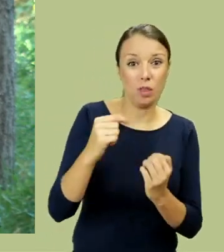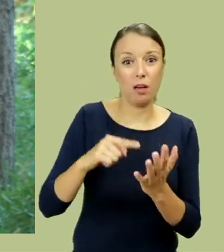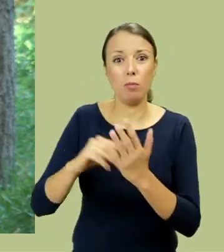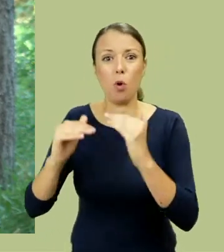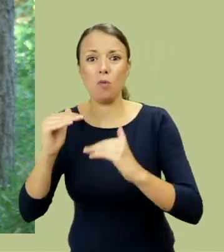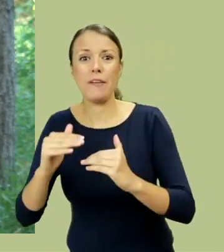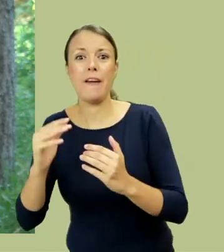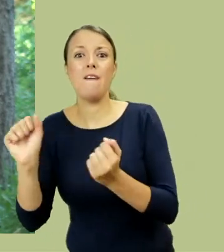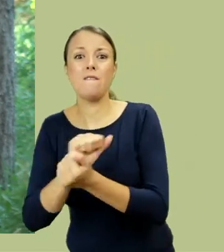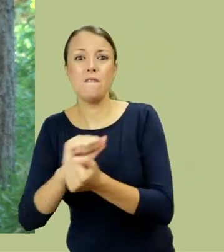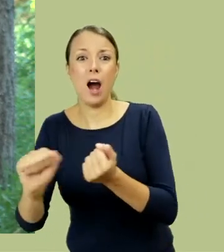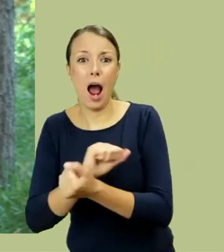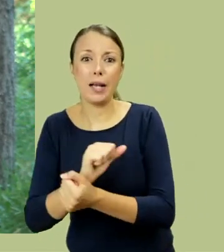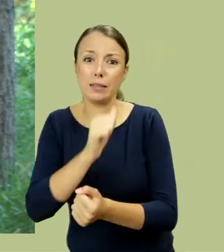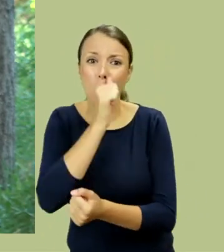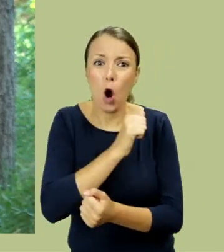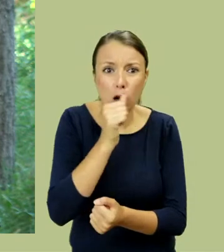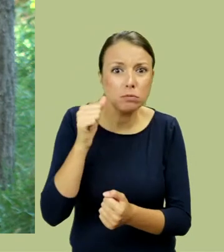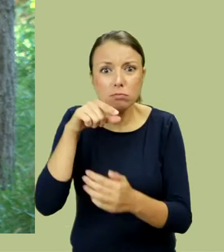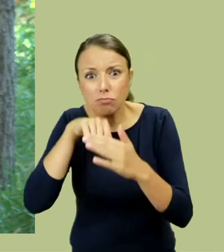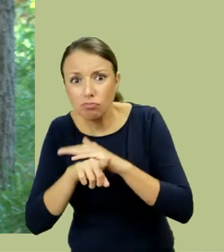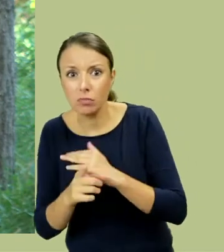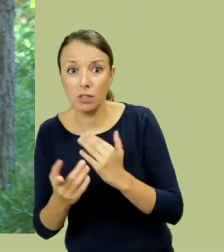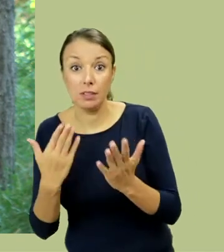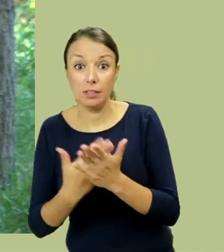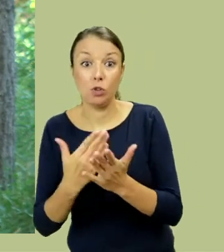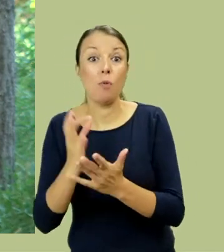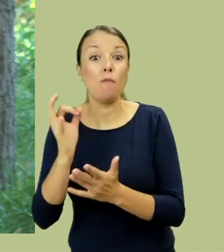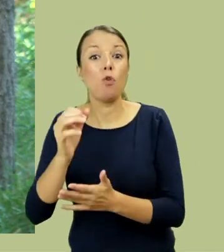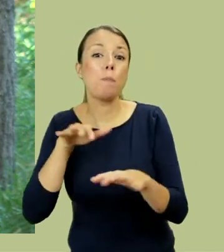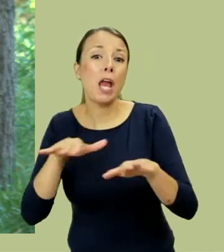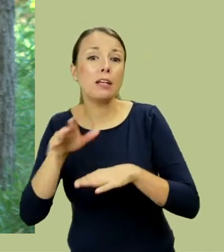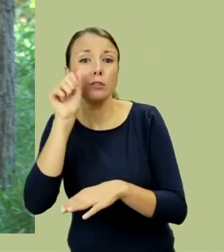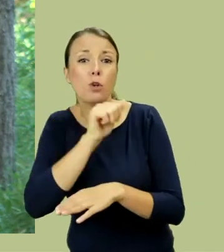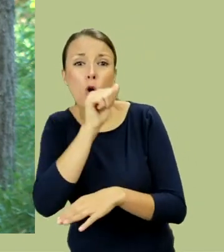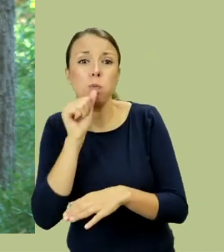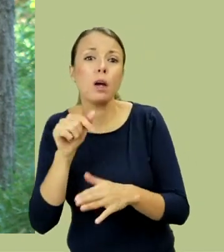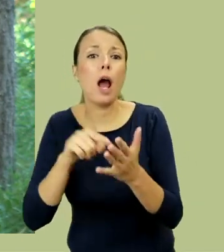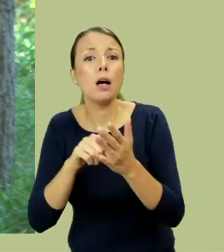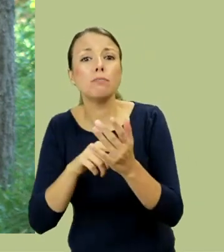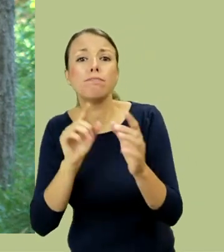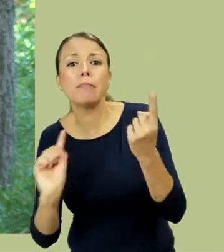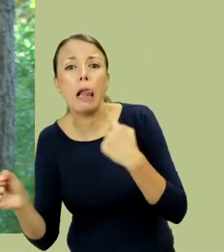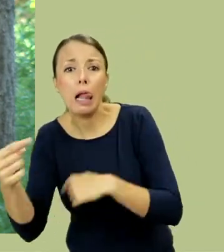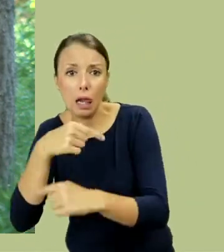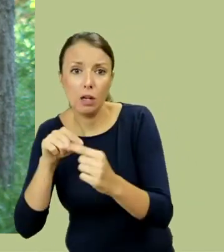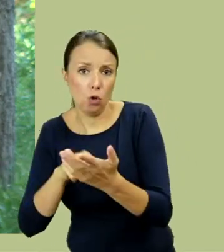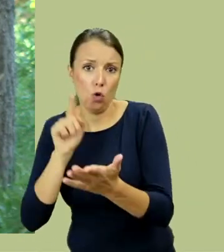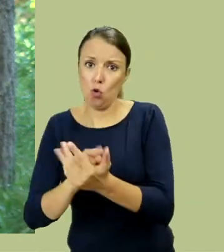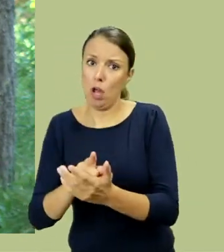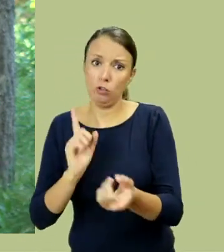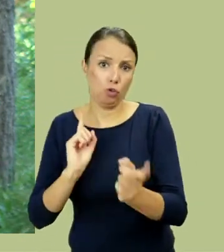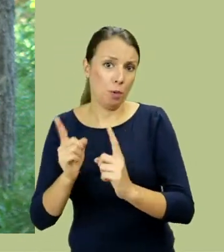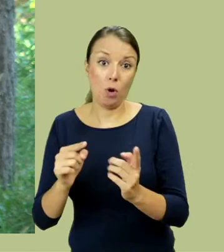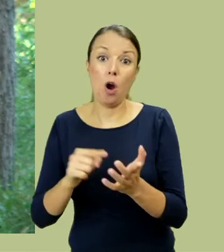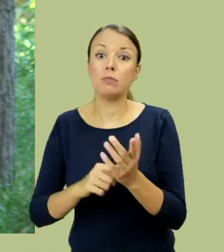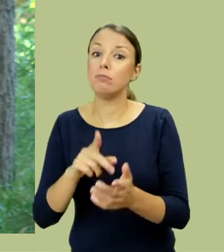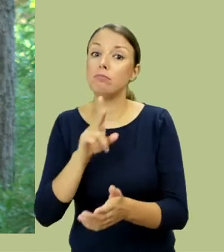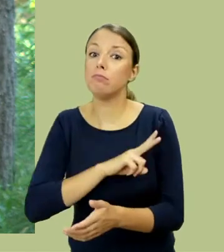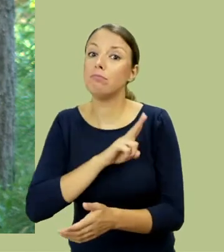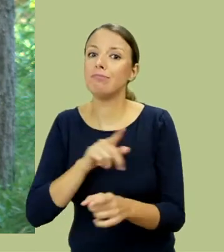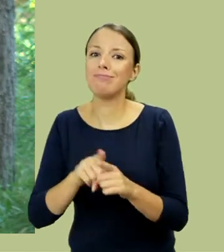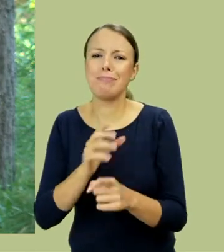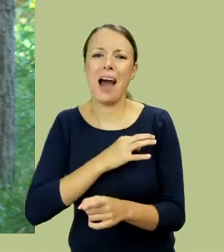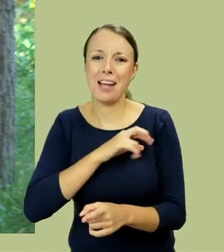że swoje miejsce w konspiracji znalazła dość szybko. Spodobała jej się partia PPS, rozglądała